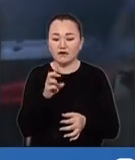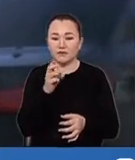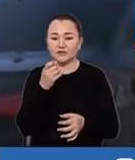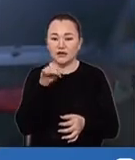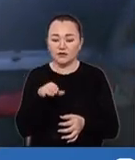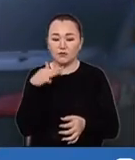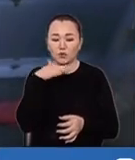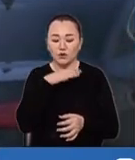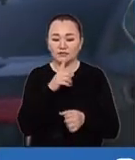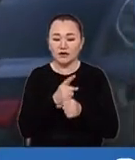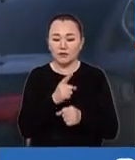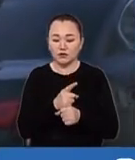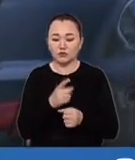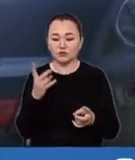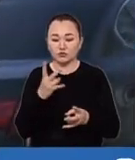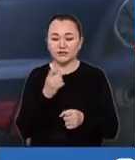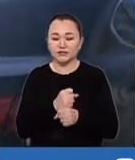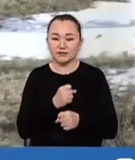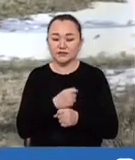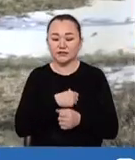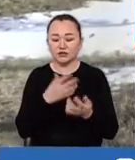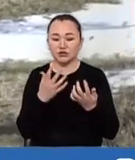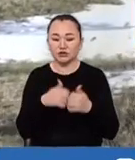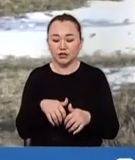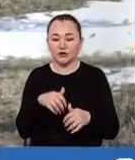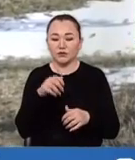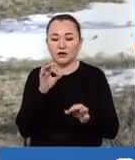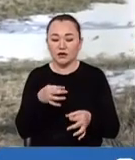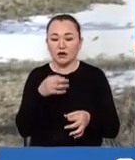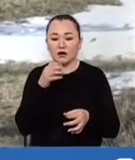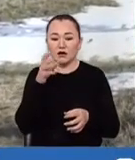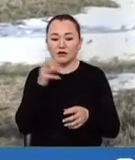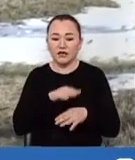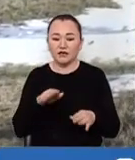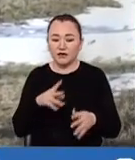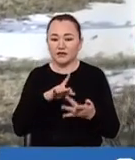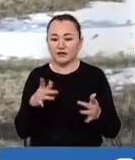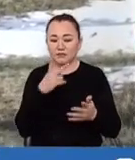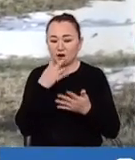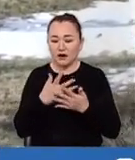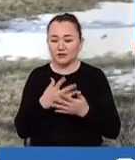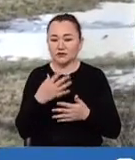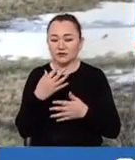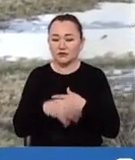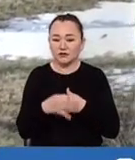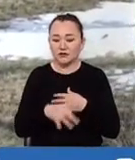көп нәрсеге запрет қоюды дұрыс деп санаймын. Интернеттен көрсетеді ғой балаларға неше түрлі әлімжеттік жасау.